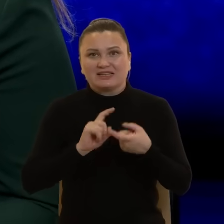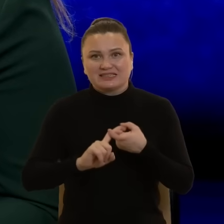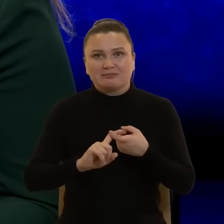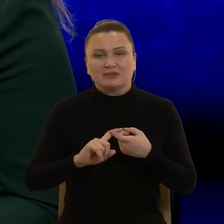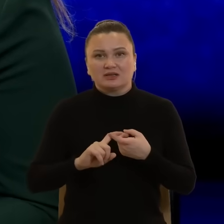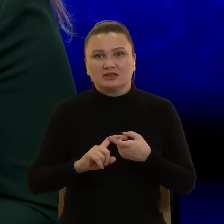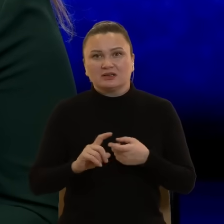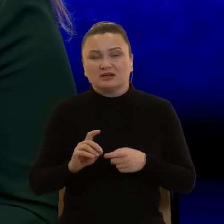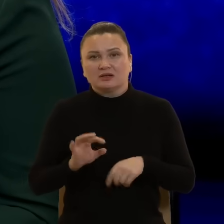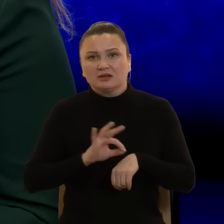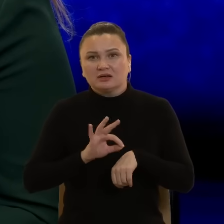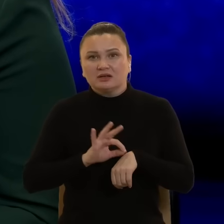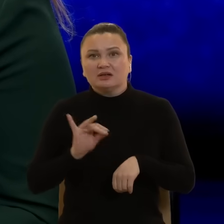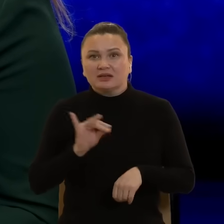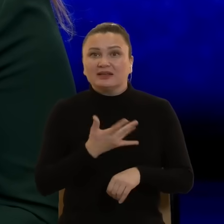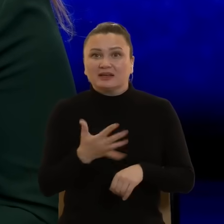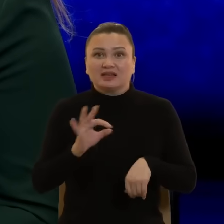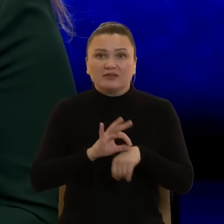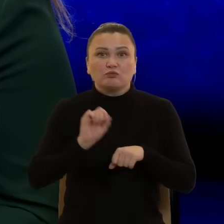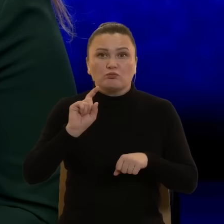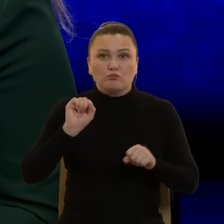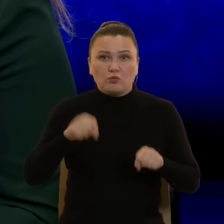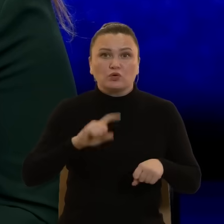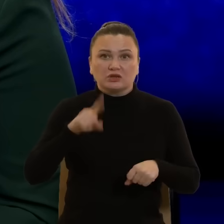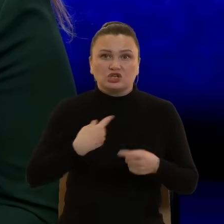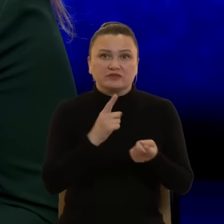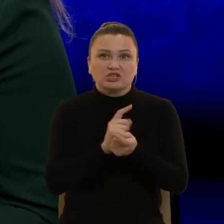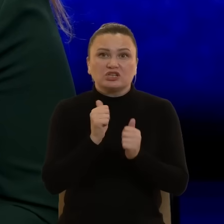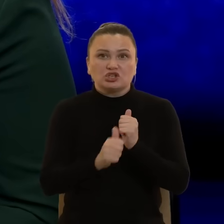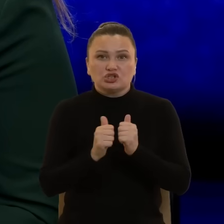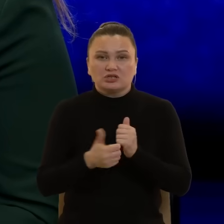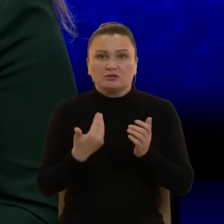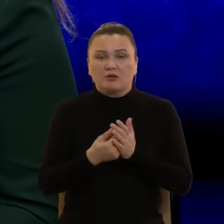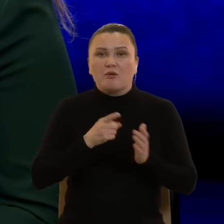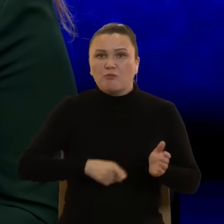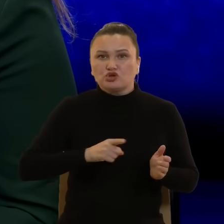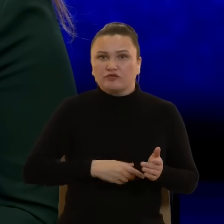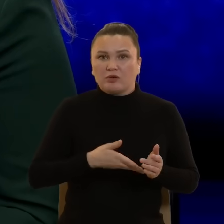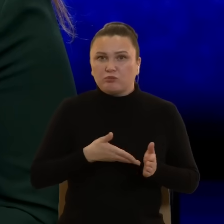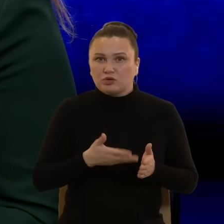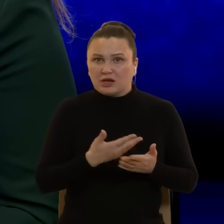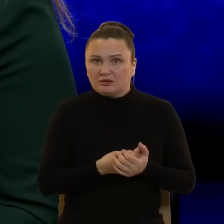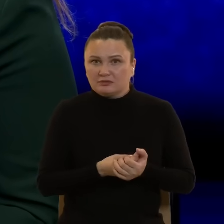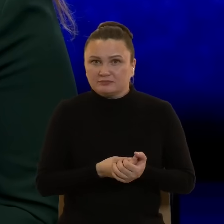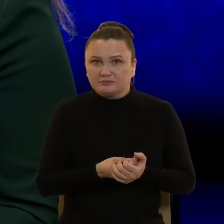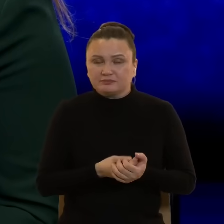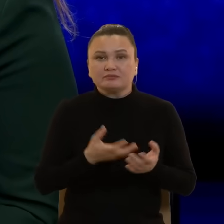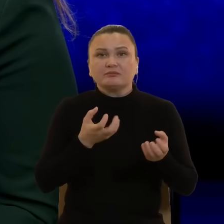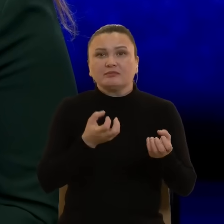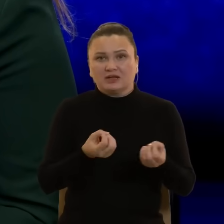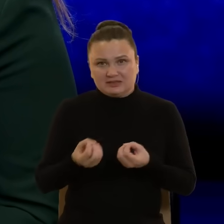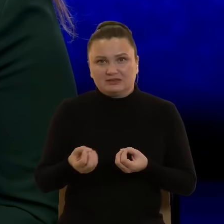того, некоторые инфекции у них могут даже встречаться чаще, например, инфекции мочевых путей. Вот, поэтому,